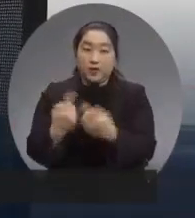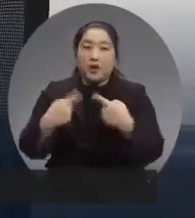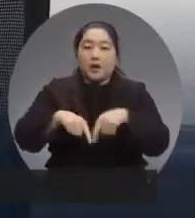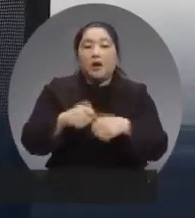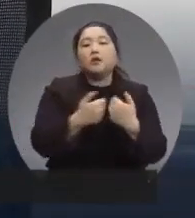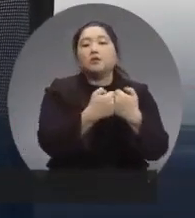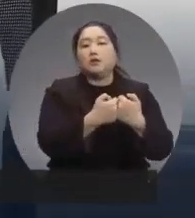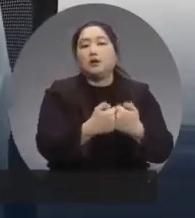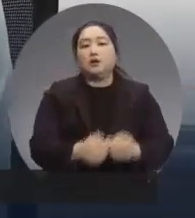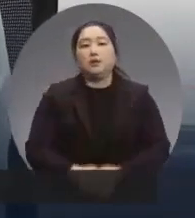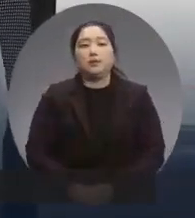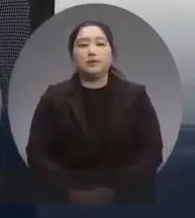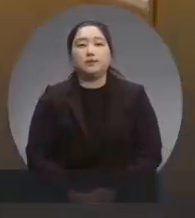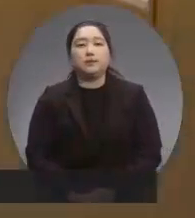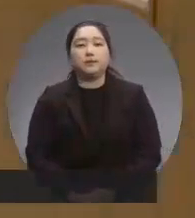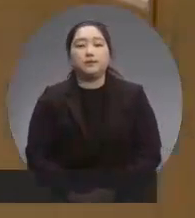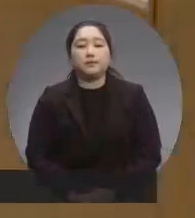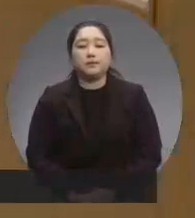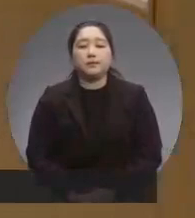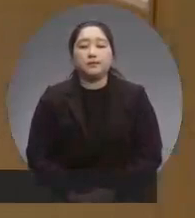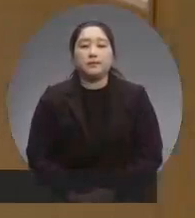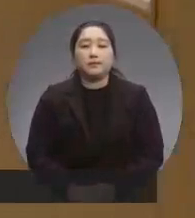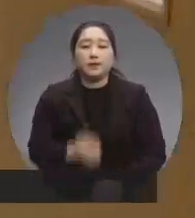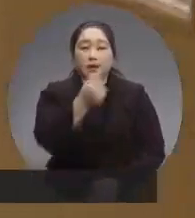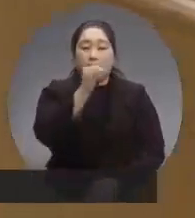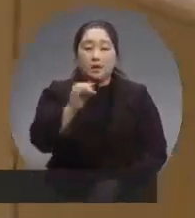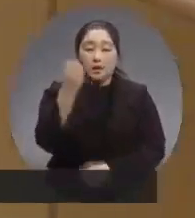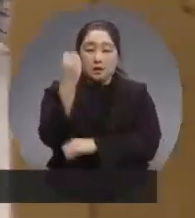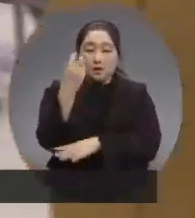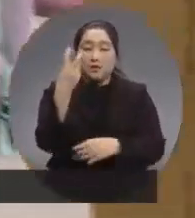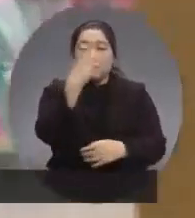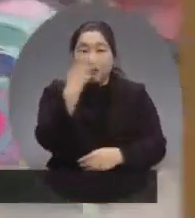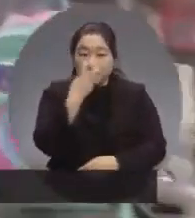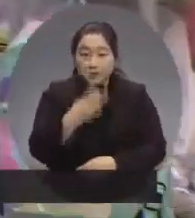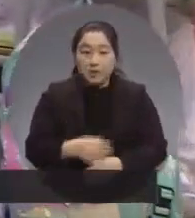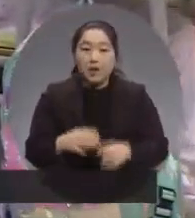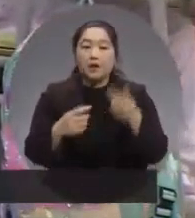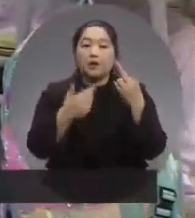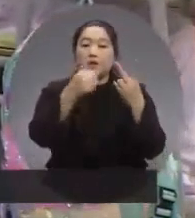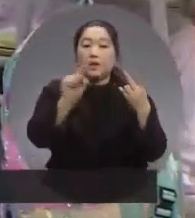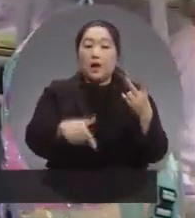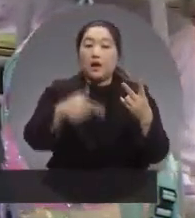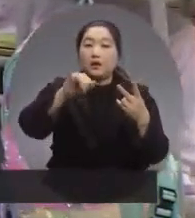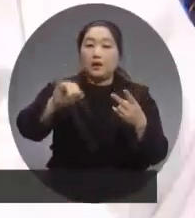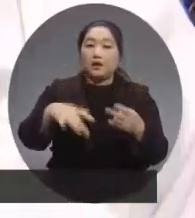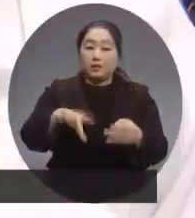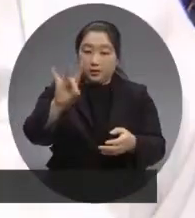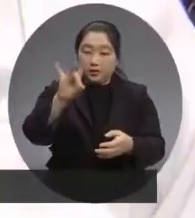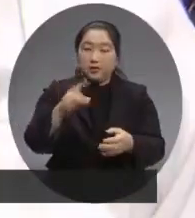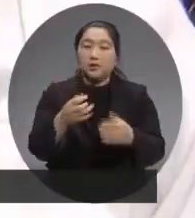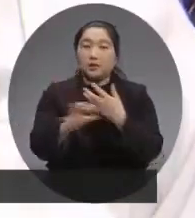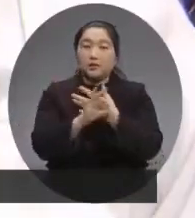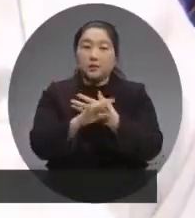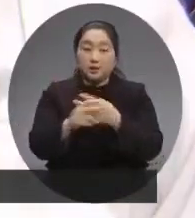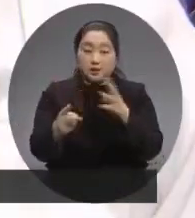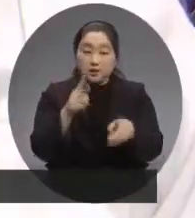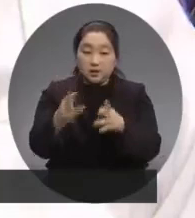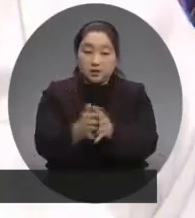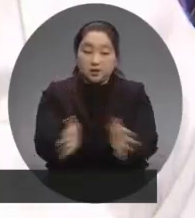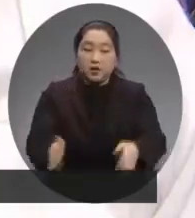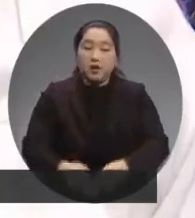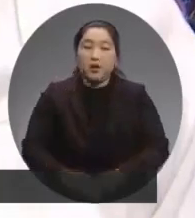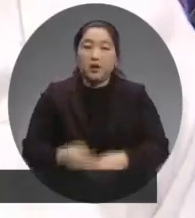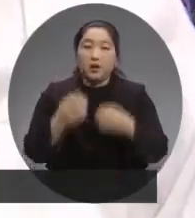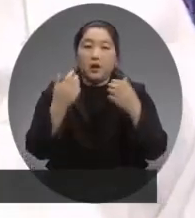선생님들이 같이 협의해서 AI 기반 진단 검사는 2학기부터 시범 도입합니다. 새 학기 시험을